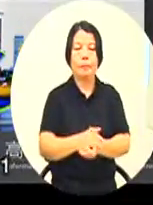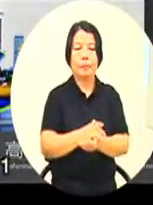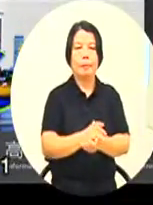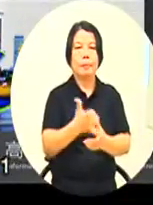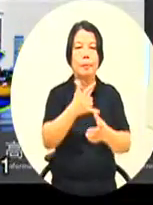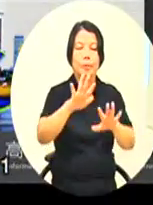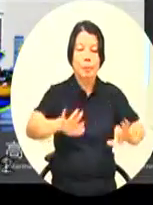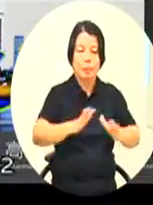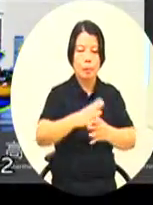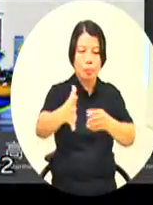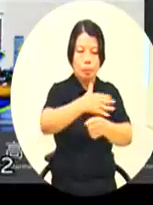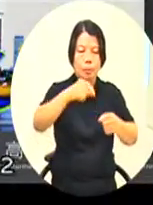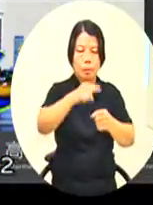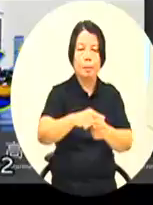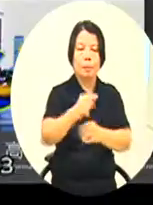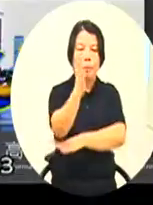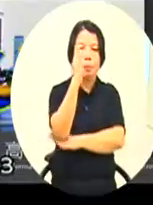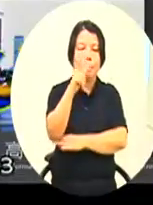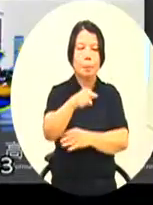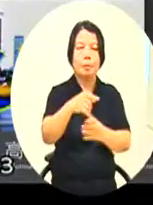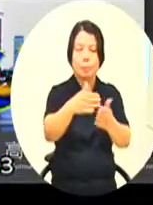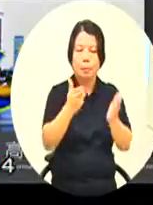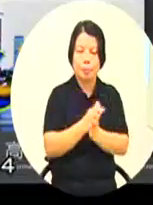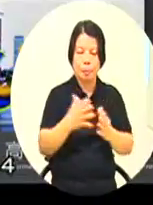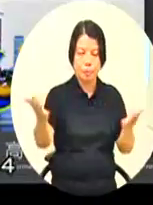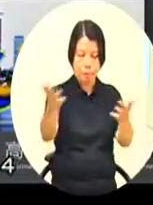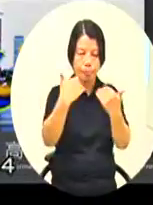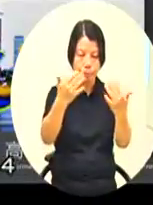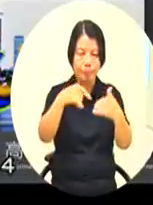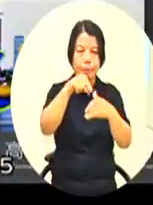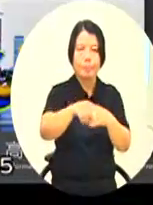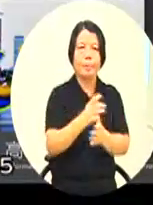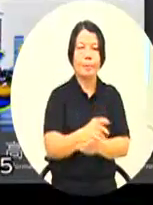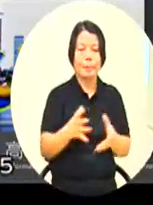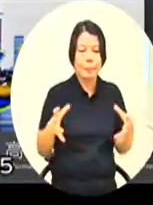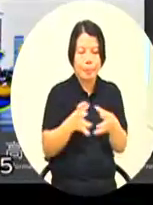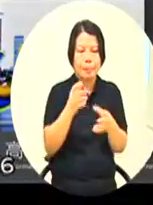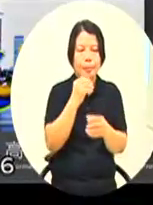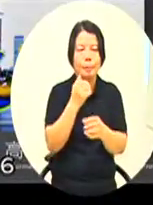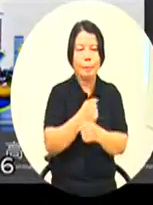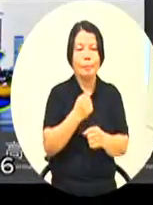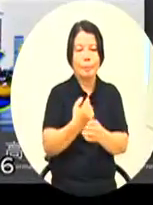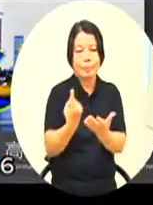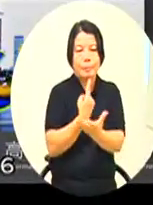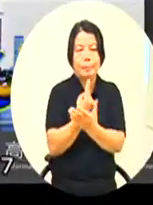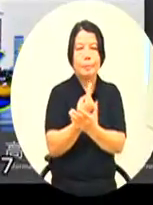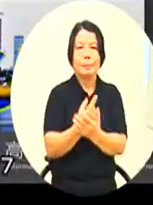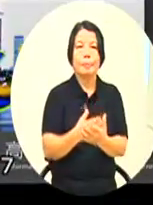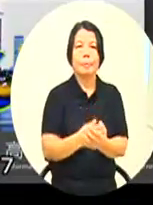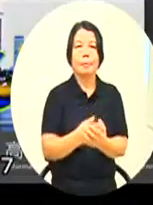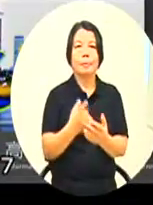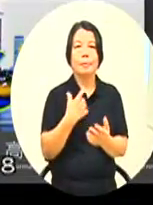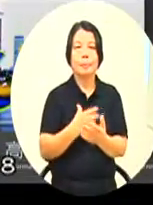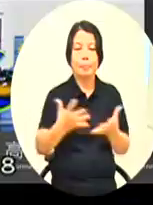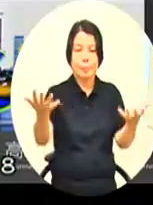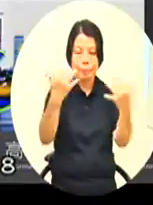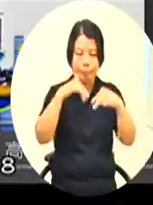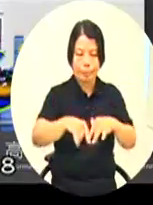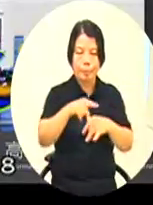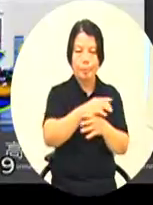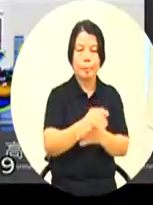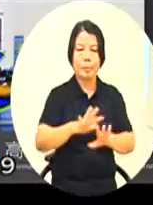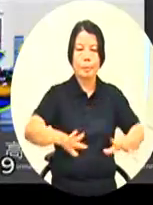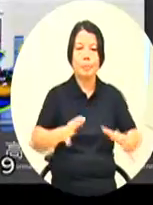府公部门的吉祥物，我们也还邀请我们的民间企业一起来参加。 那这呢参加呢总今年总共